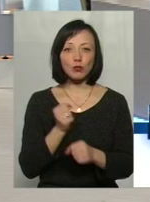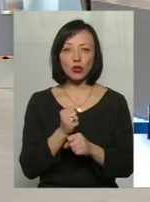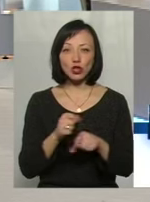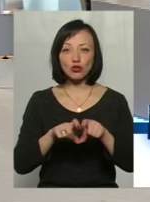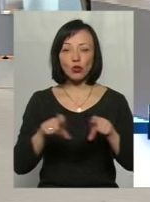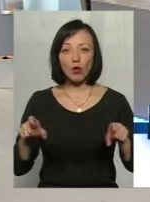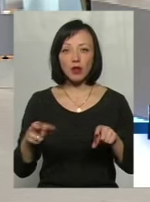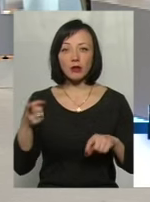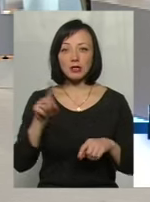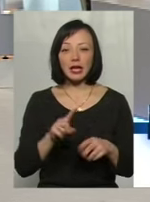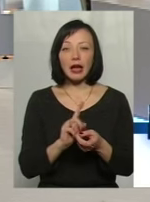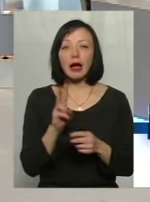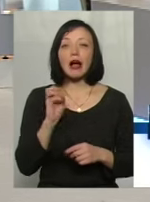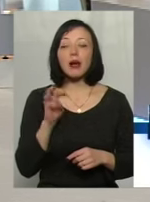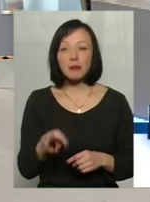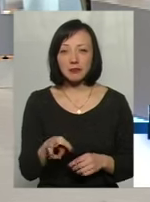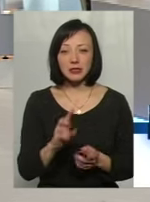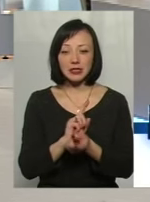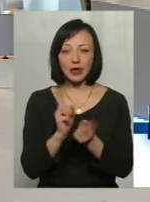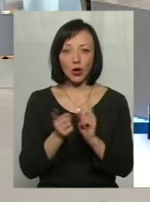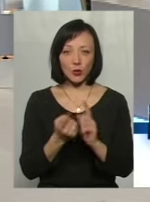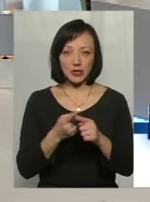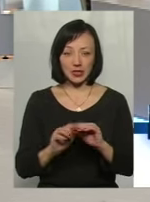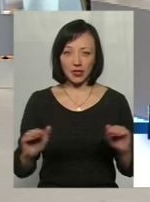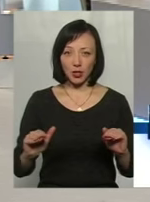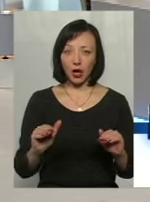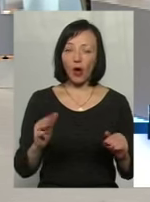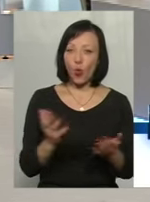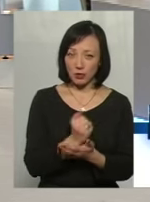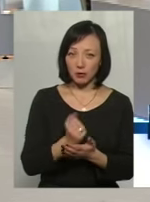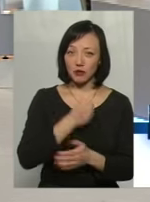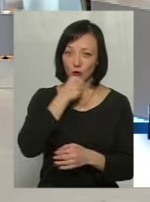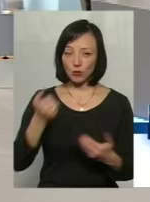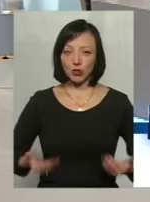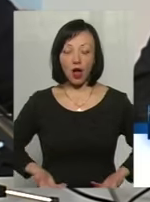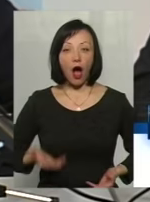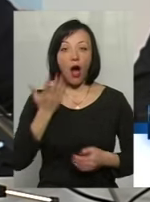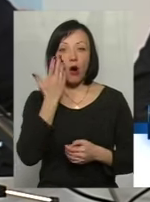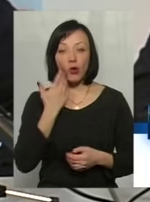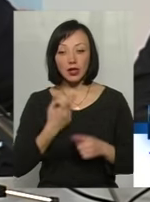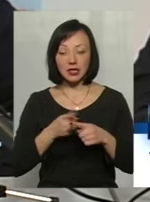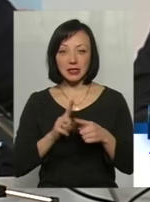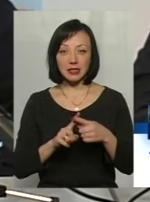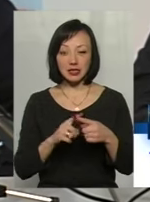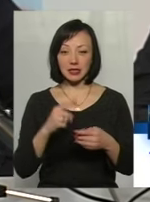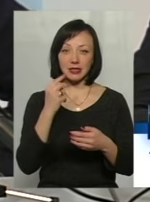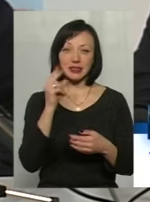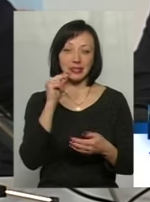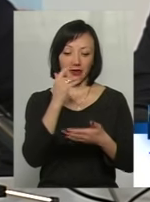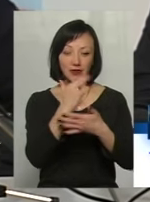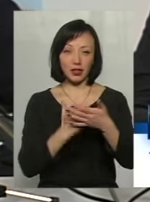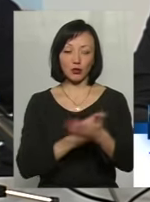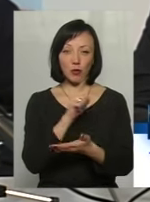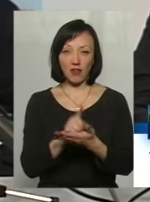по тому, ким стають ці учні, наскільки вони успішними. Ось, а коли ми ось виходимо на ось ці такі цифри зобов'язання, то тоді